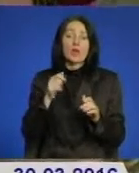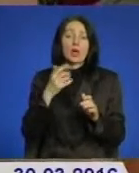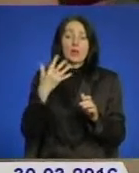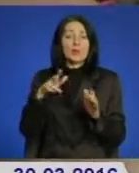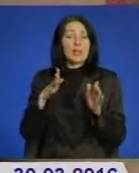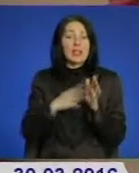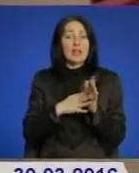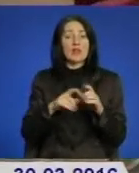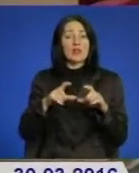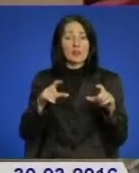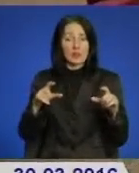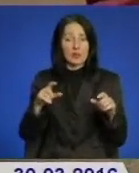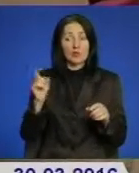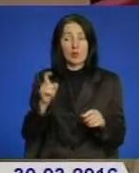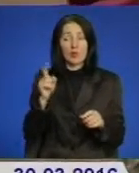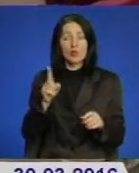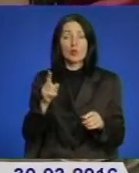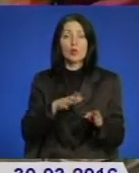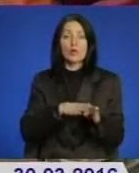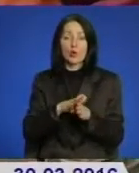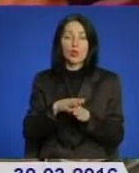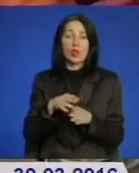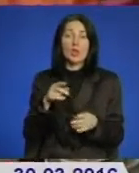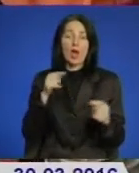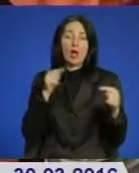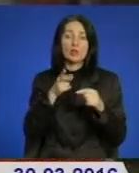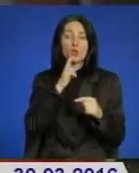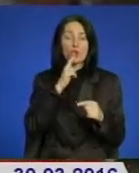щодо дотримання ними антитютюнового законодавства.